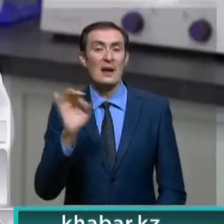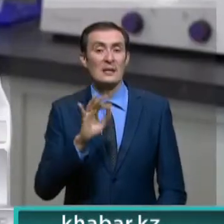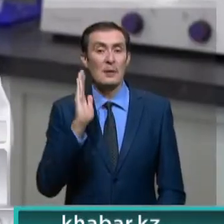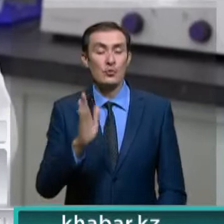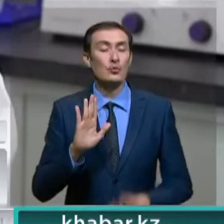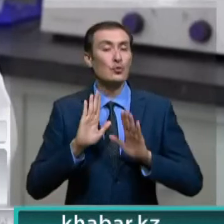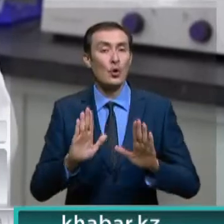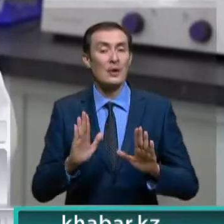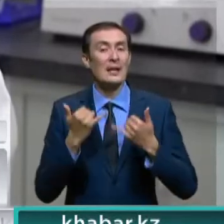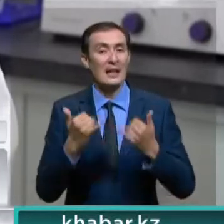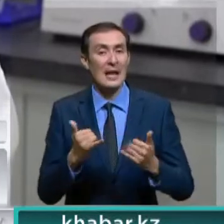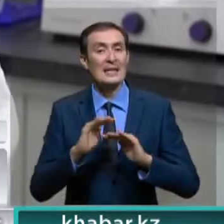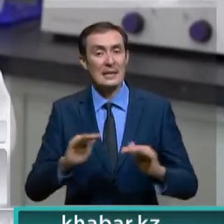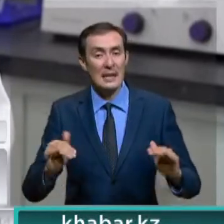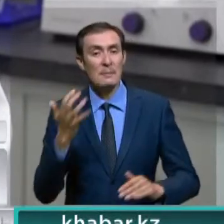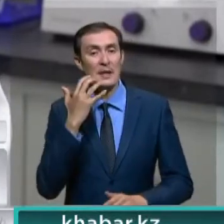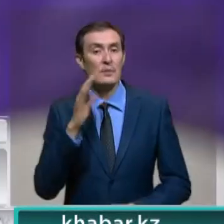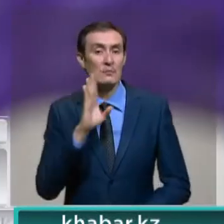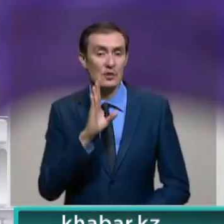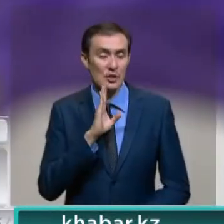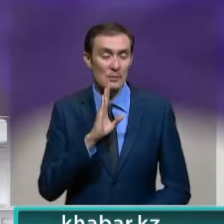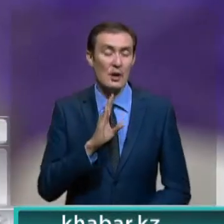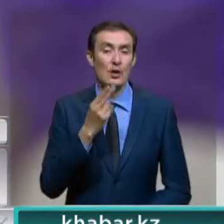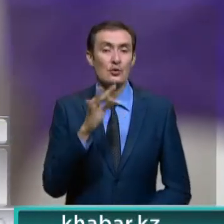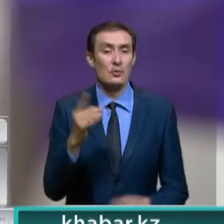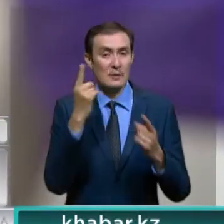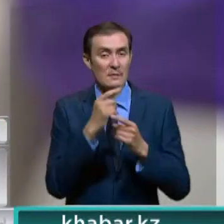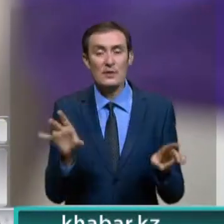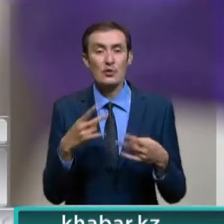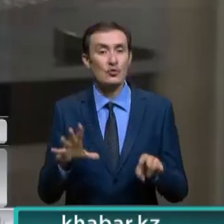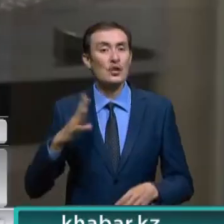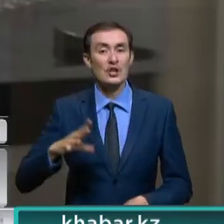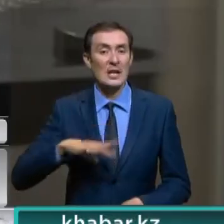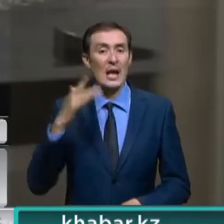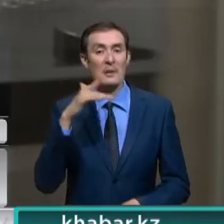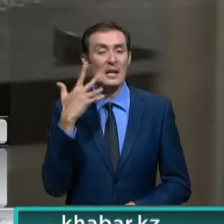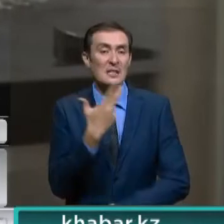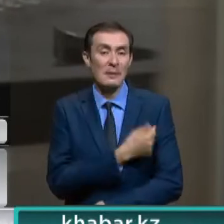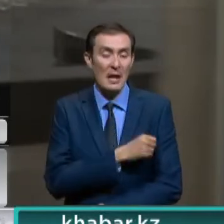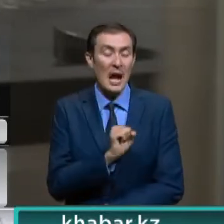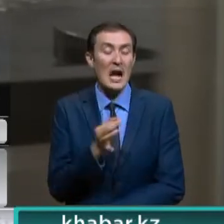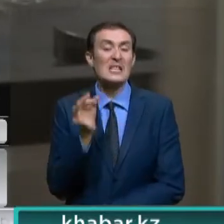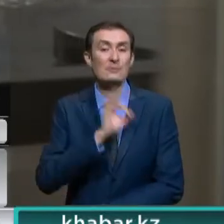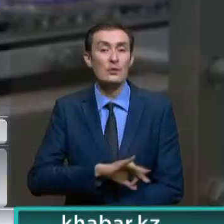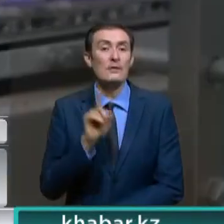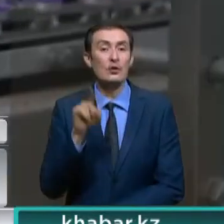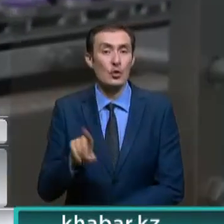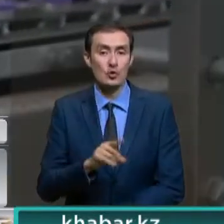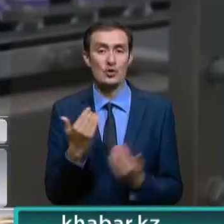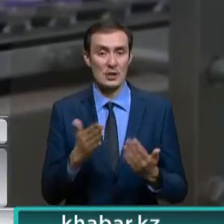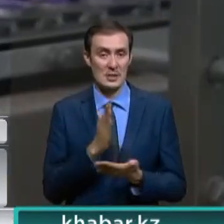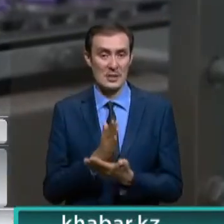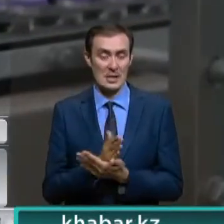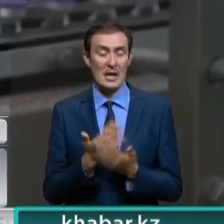получат только дети и беременные алексей что я призвал казахстанцев не ждать американский препарата прививаться тем что есть в наличии